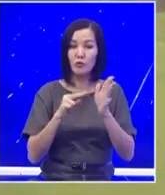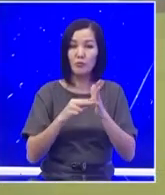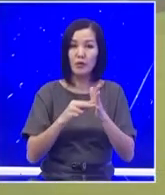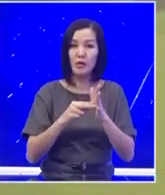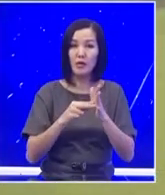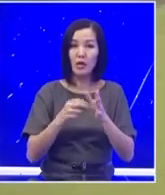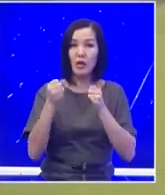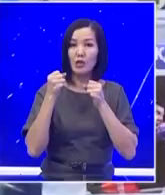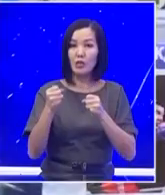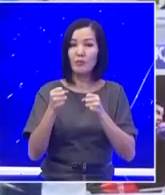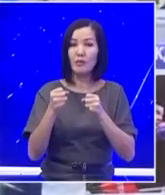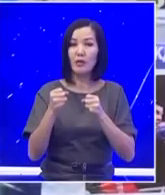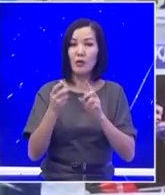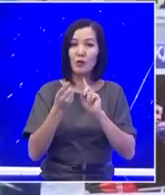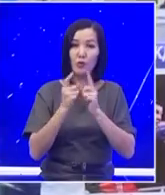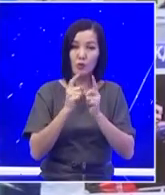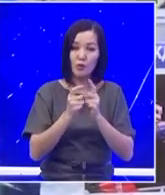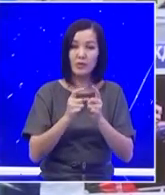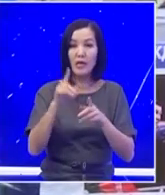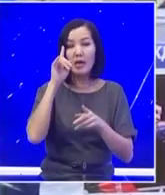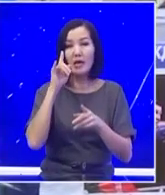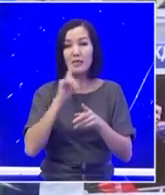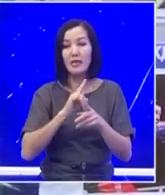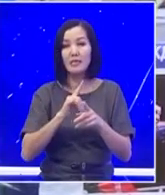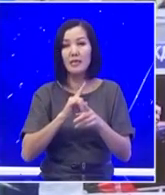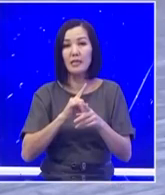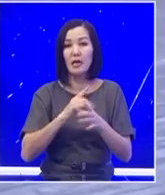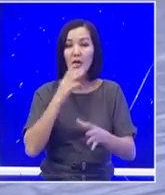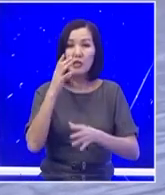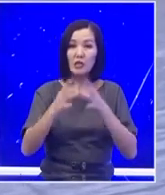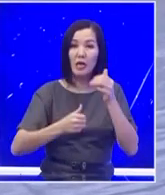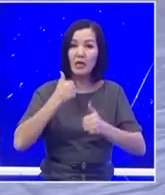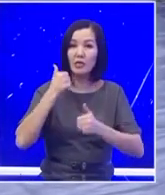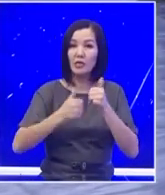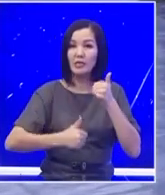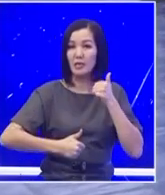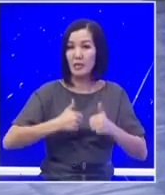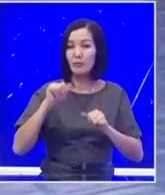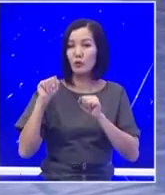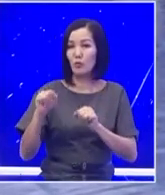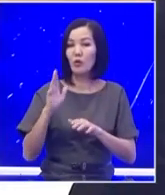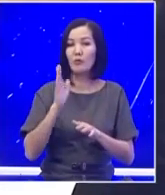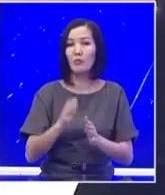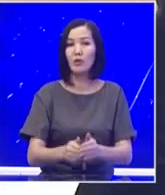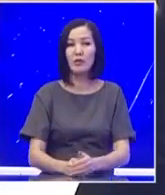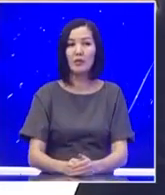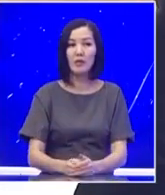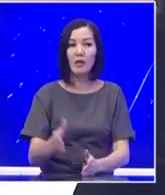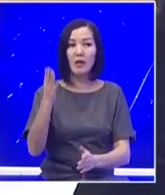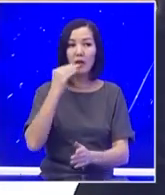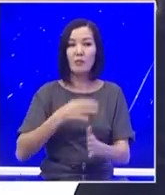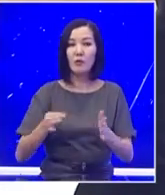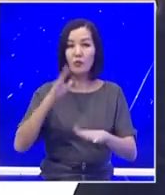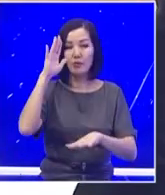боксшылар және шығыс жекпе-жек өнерінің өрендері де елішілік бәсеке мен жаһандық жарыста намысты қолдан бермейміз, дейді. Алматы облысының